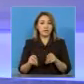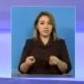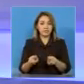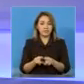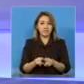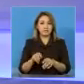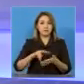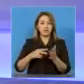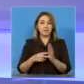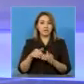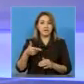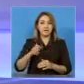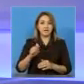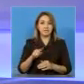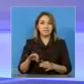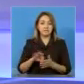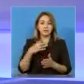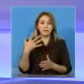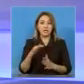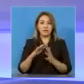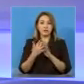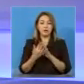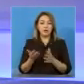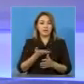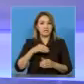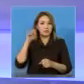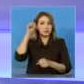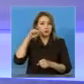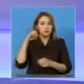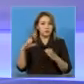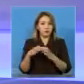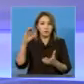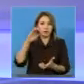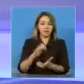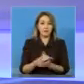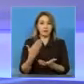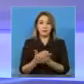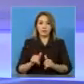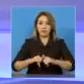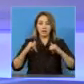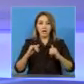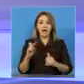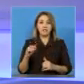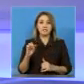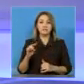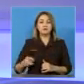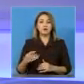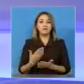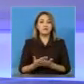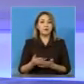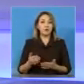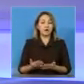году планируется газификация сразу 5 сел. Наша съемочная группа ознакомилась с социальным развитием Алгинского района в